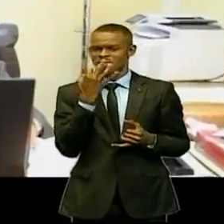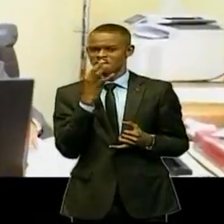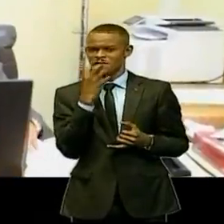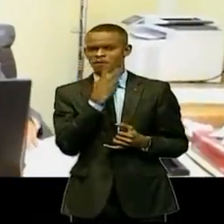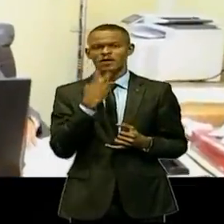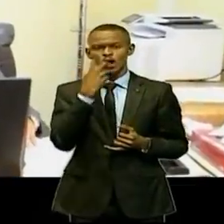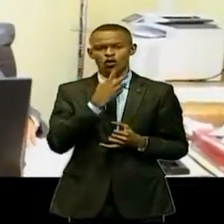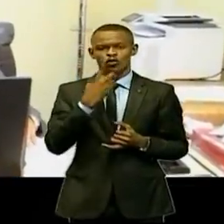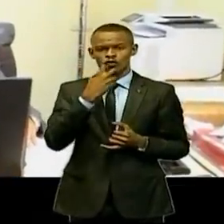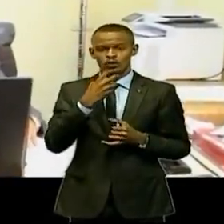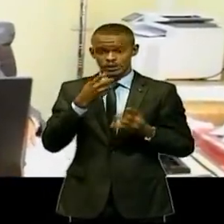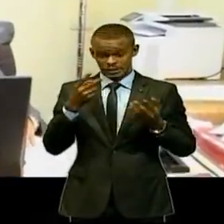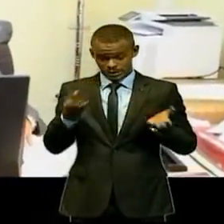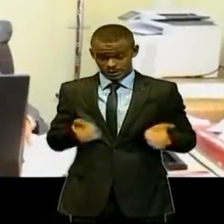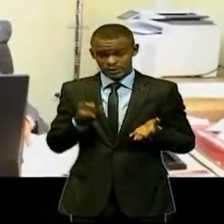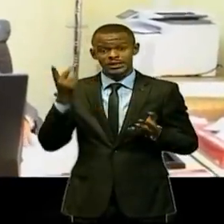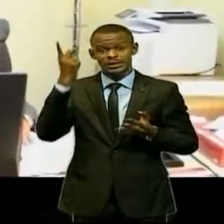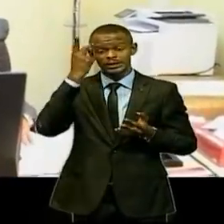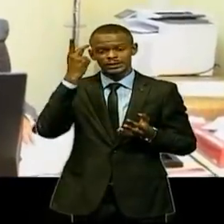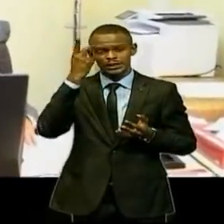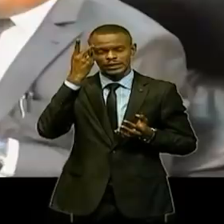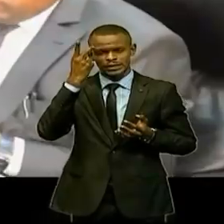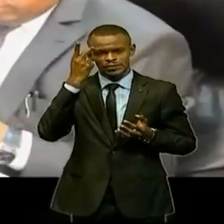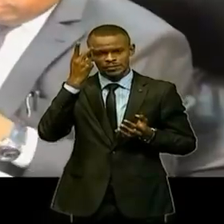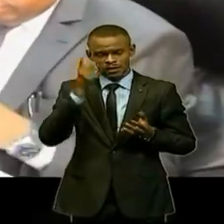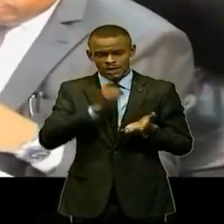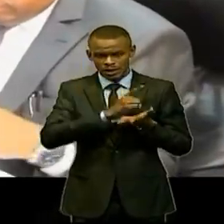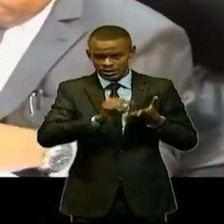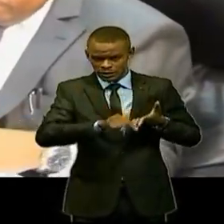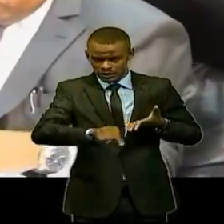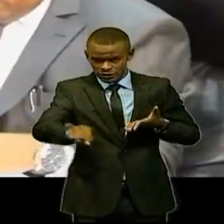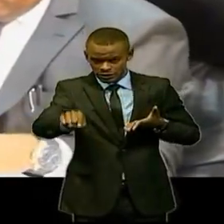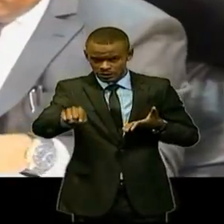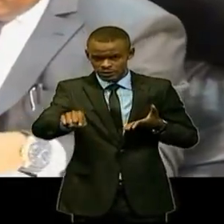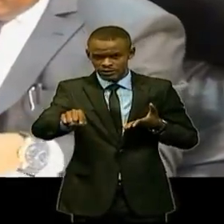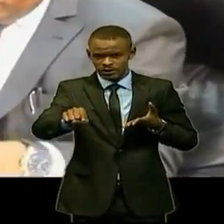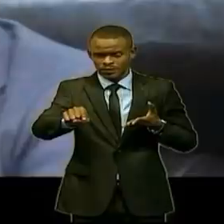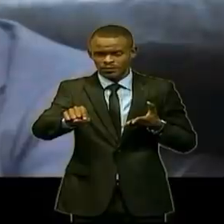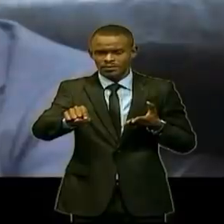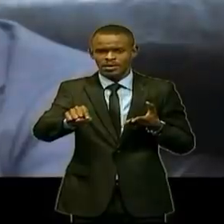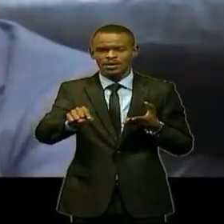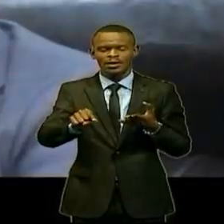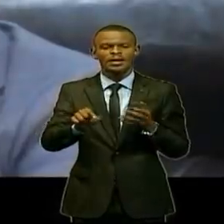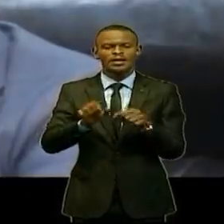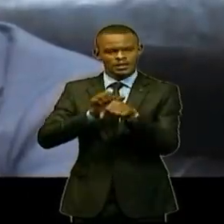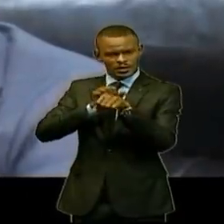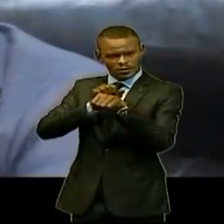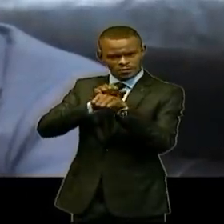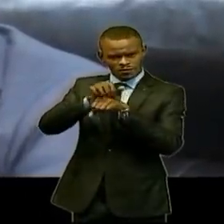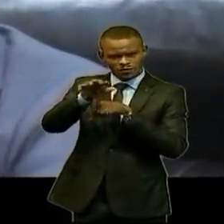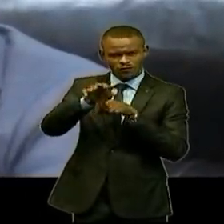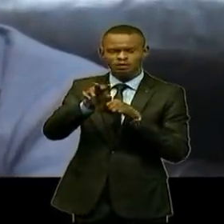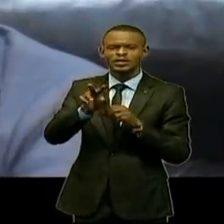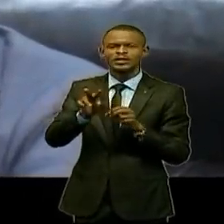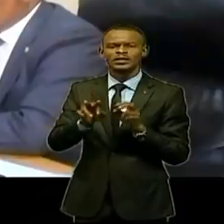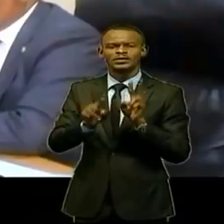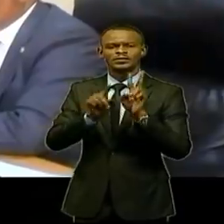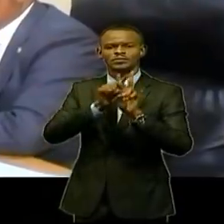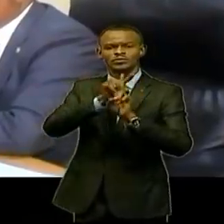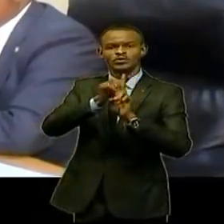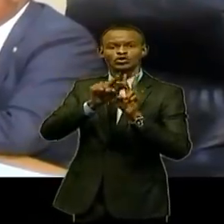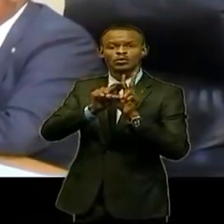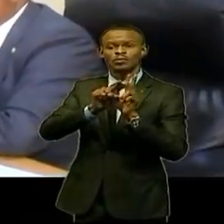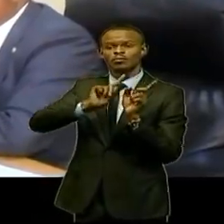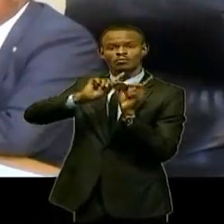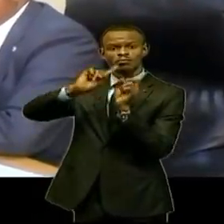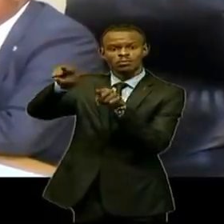le directeur national des Jeux et le délégué général ont été dépêchés en mission en France pour faire le rapport